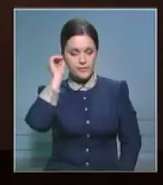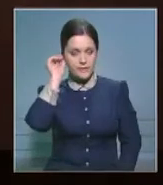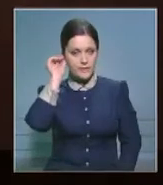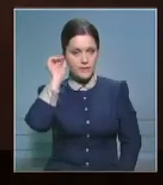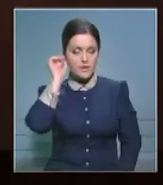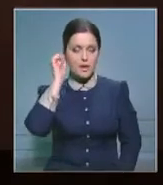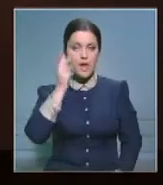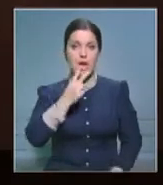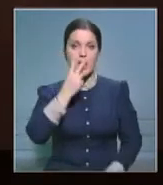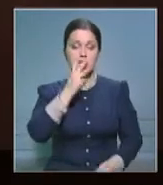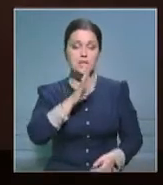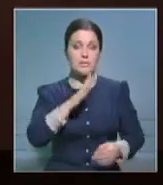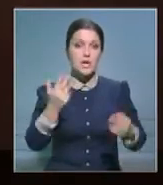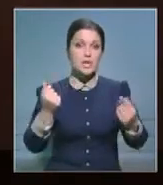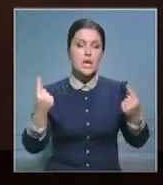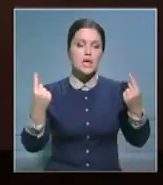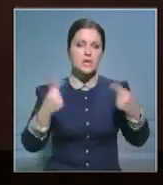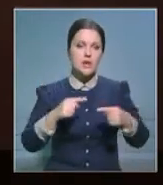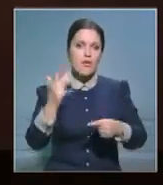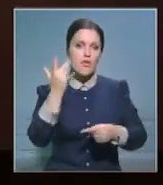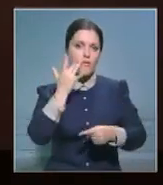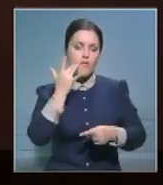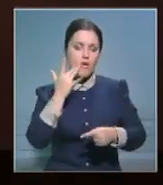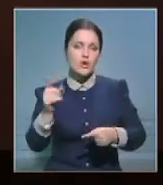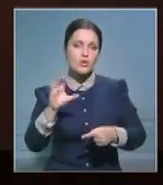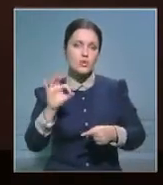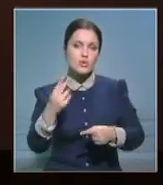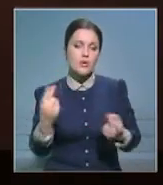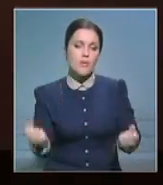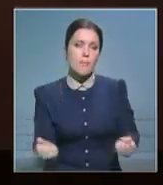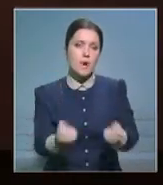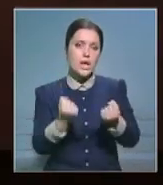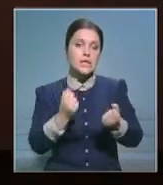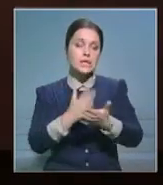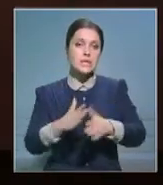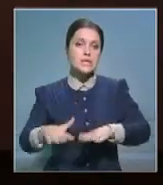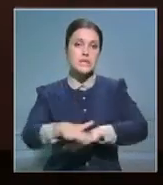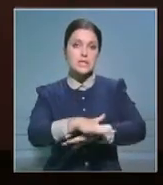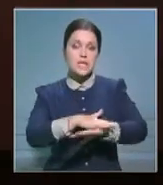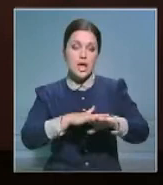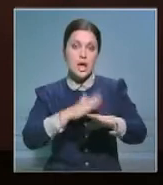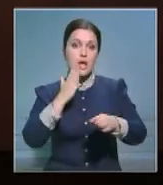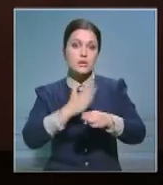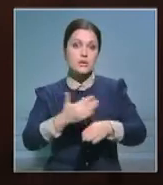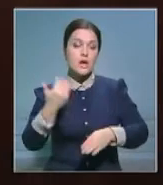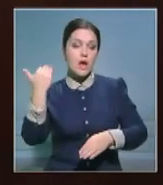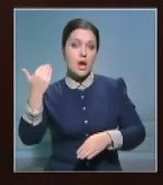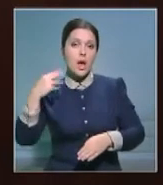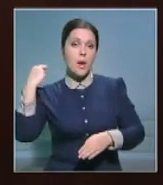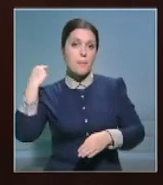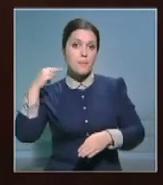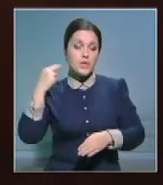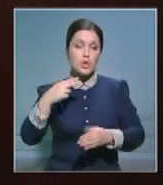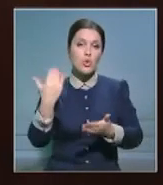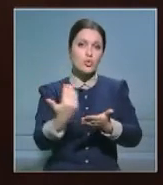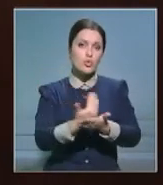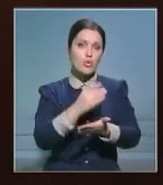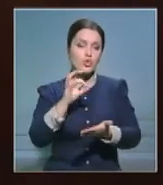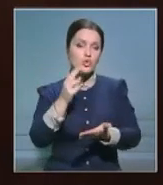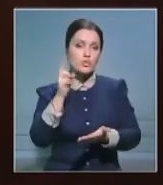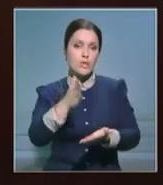Несмотря на кризисы, постоянно принимаются меры по социальной поддержке населения. Конечная цель, выдвинутой главой государства новой социальной